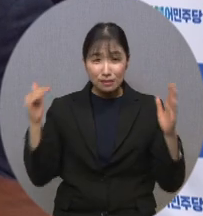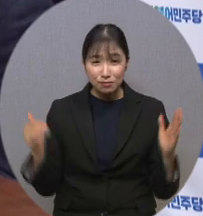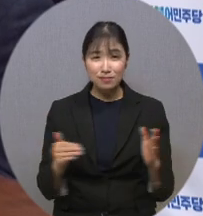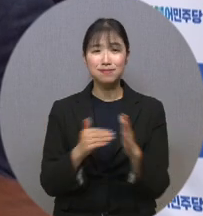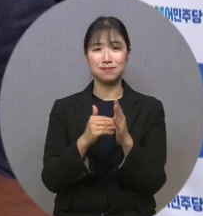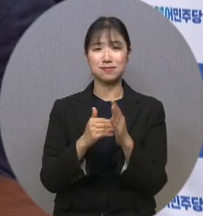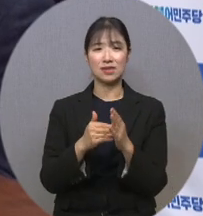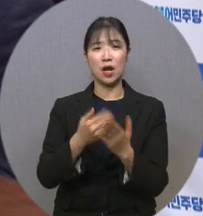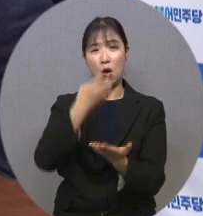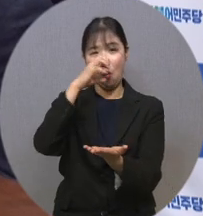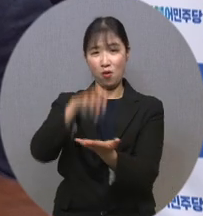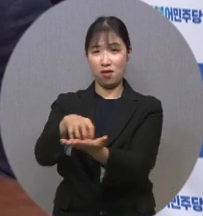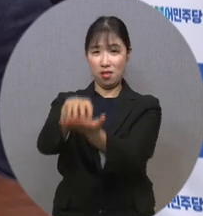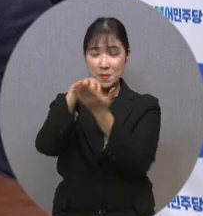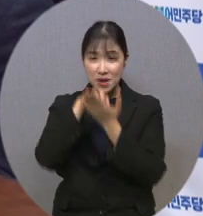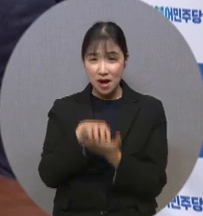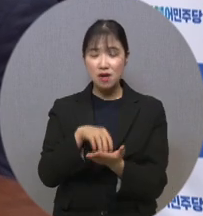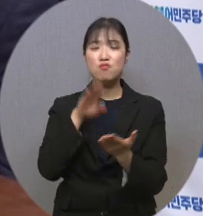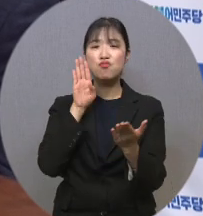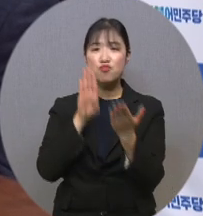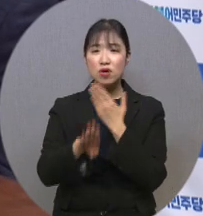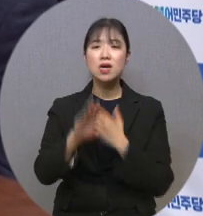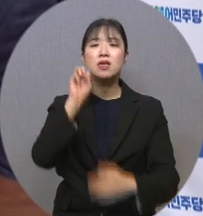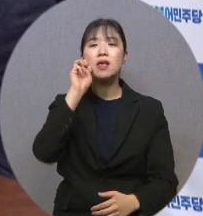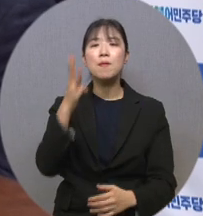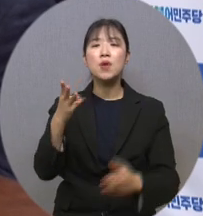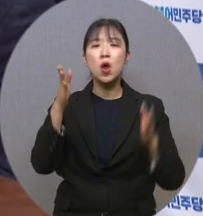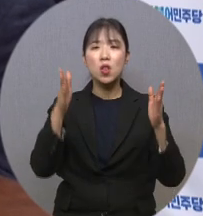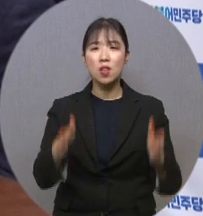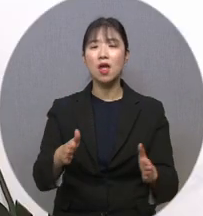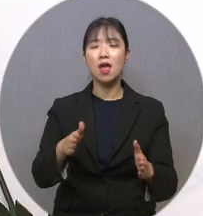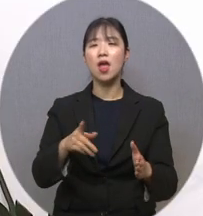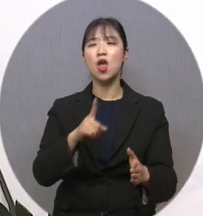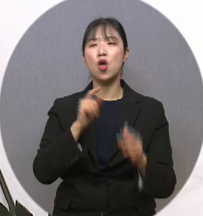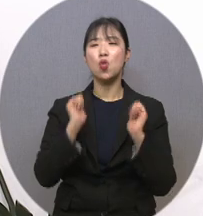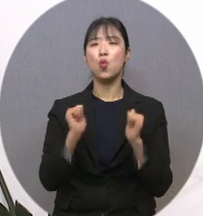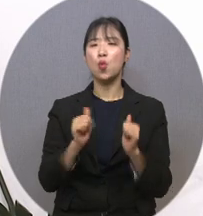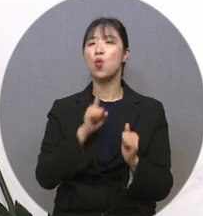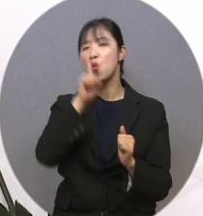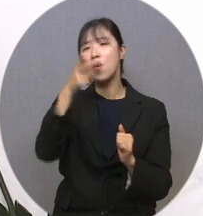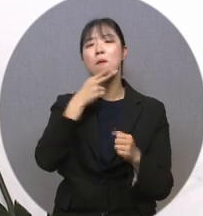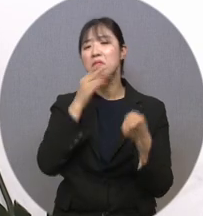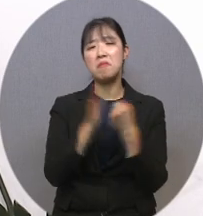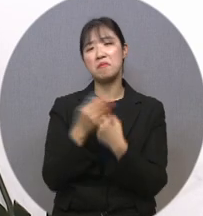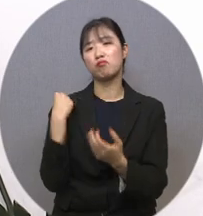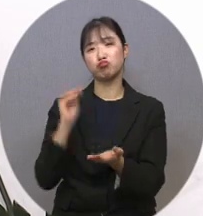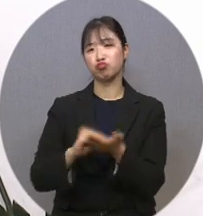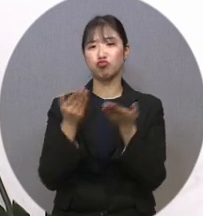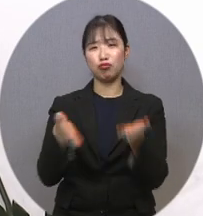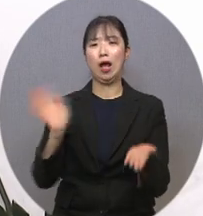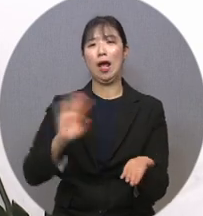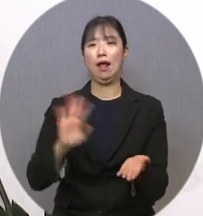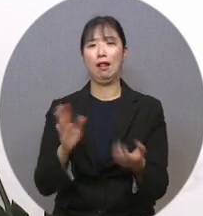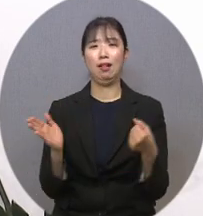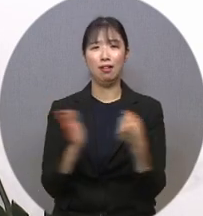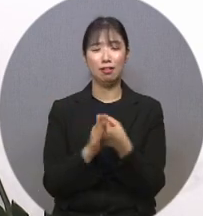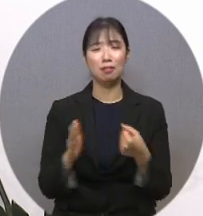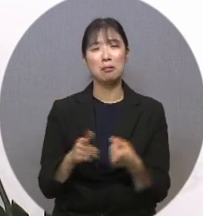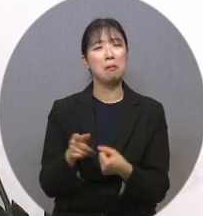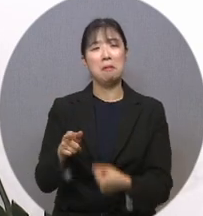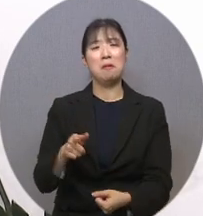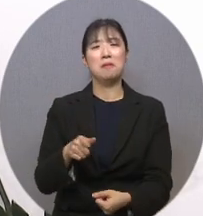제척기간이라는 고지서를 받은 날부터 3개월 내에 소송을 안 했기 때문에 그거는 뭐 돌려줄 수 없다. 이래서 버티는